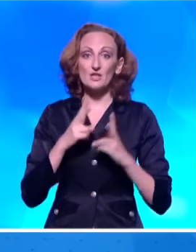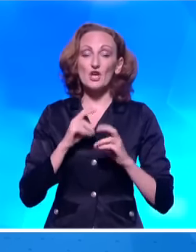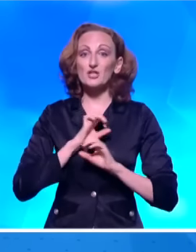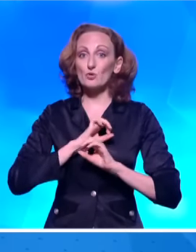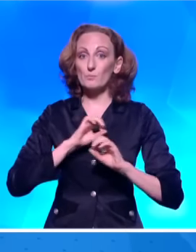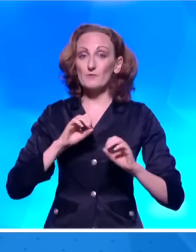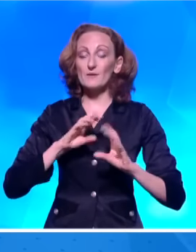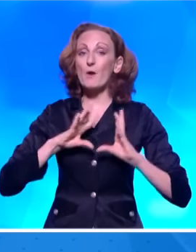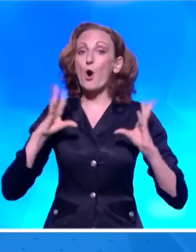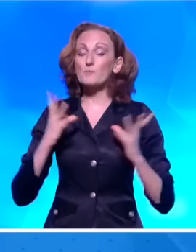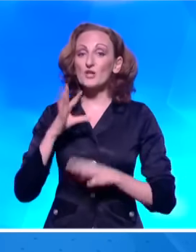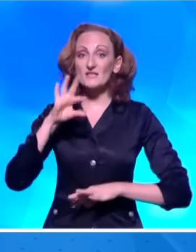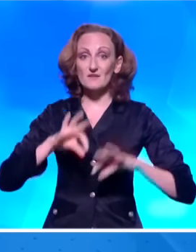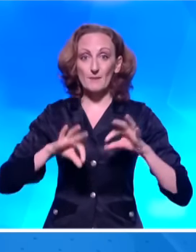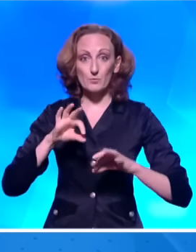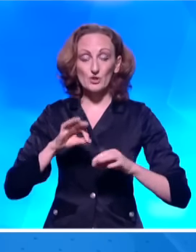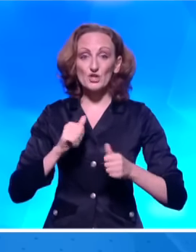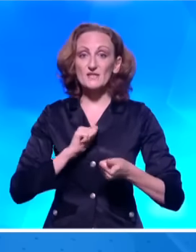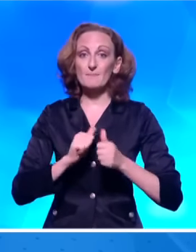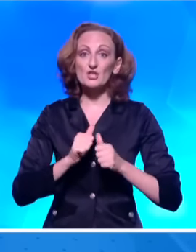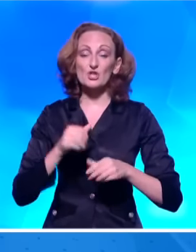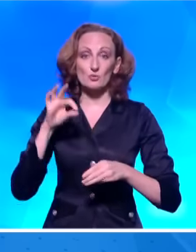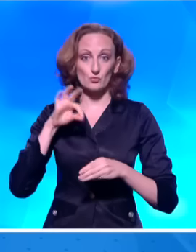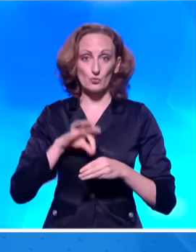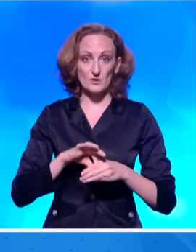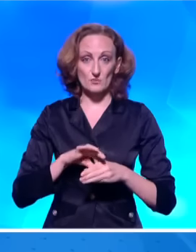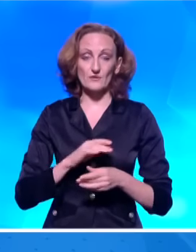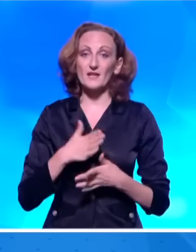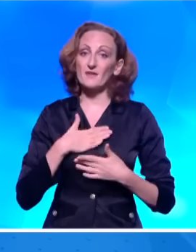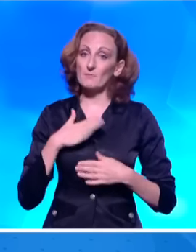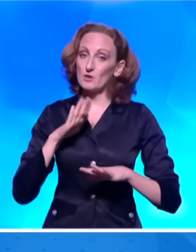обществена поръчка за осигуряване на машинното гласуване, така че